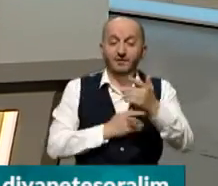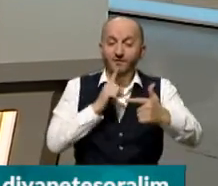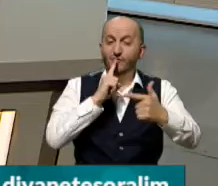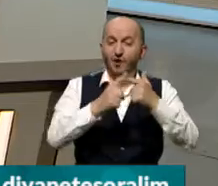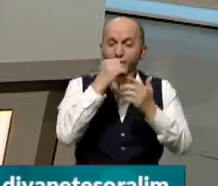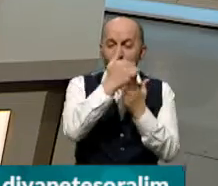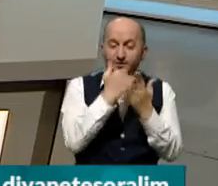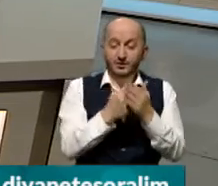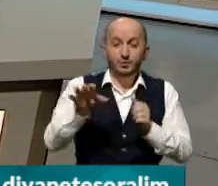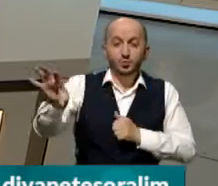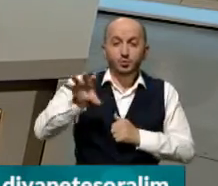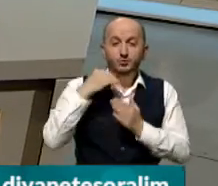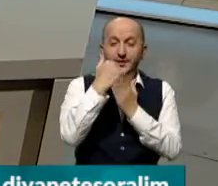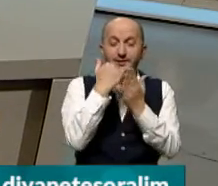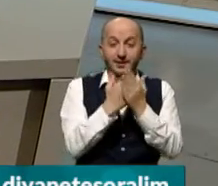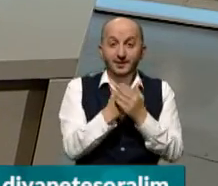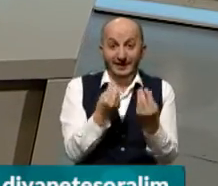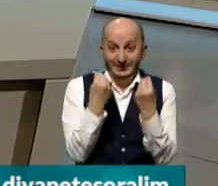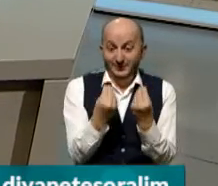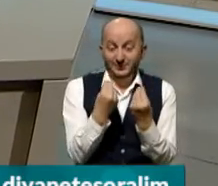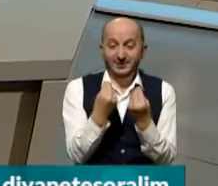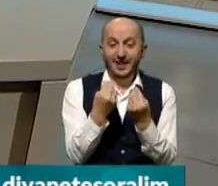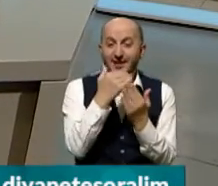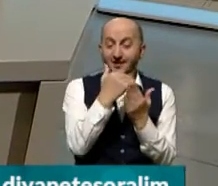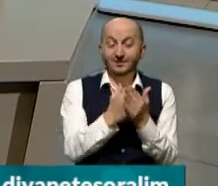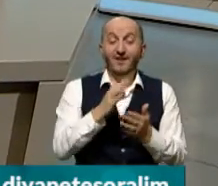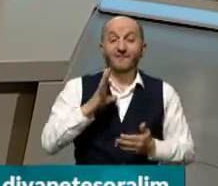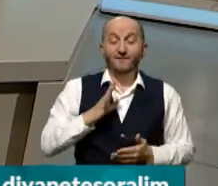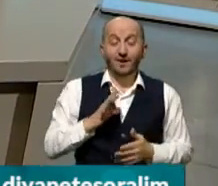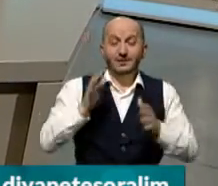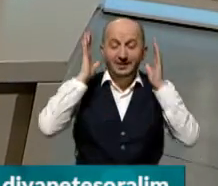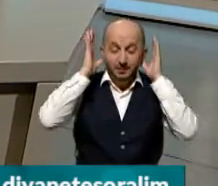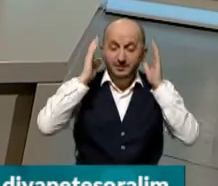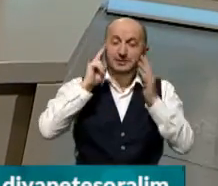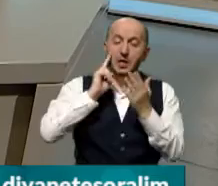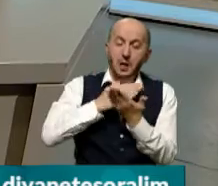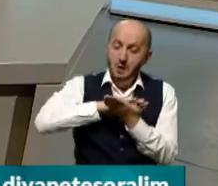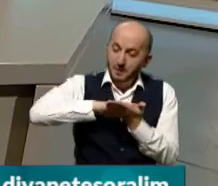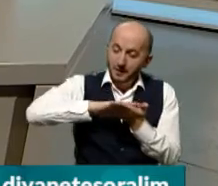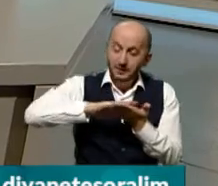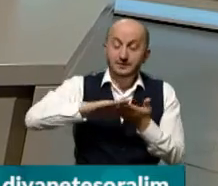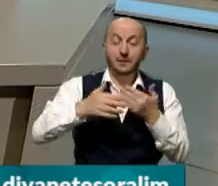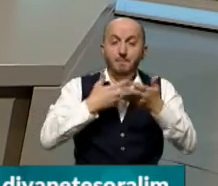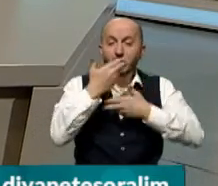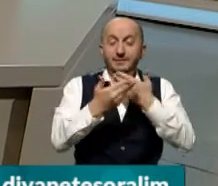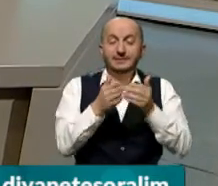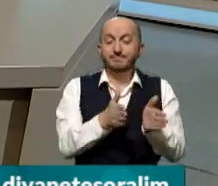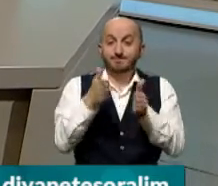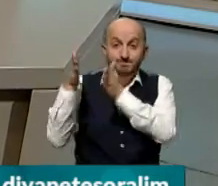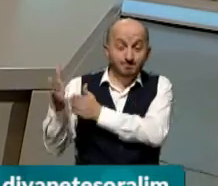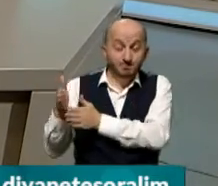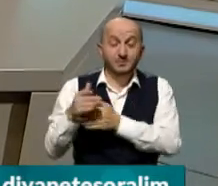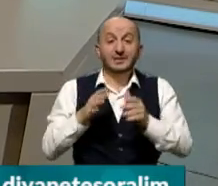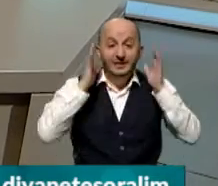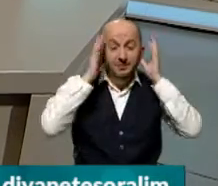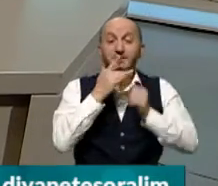var, sünnetleri var, müstehapları var. Namazın adabından bahsedilir. Ayrıca bir de namazın